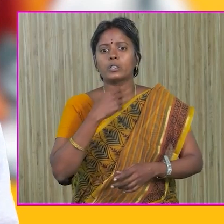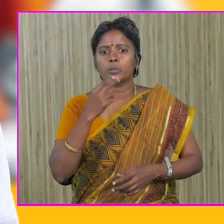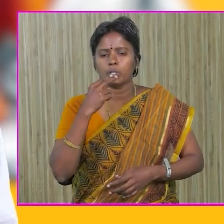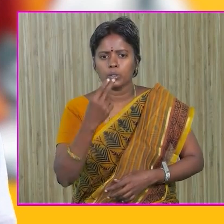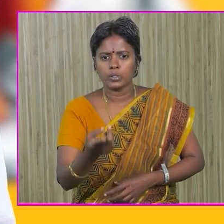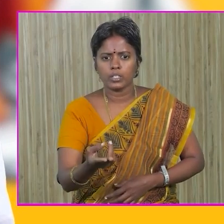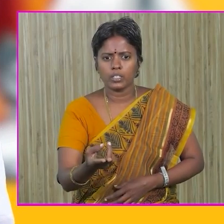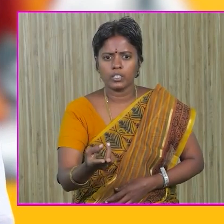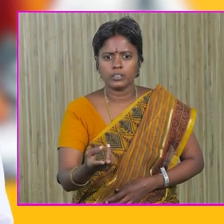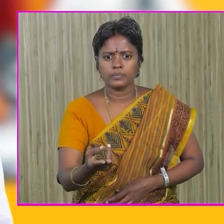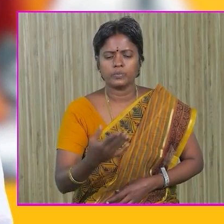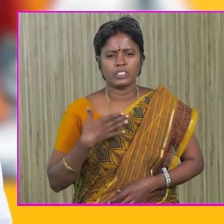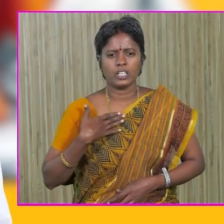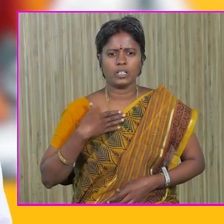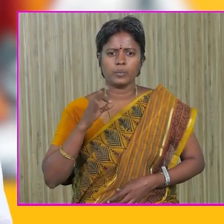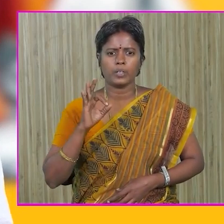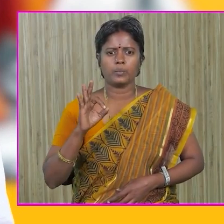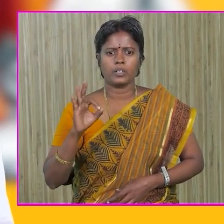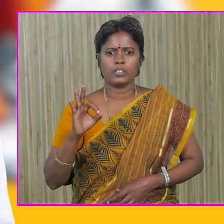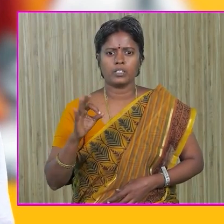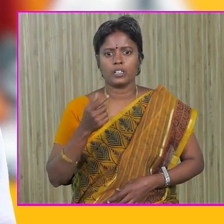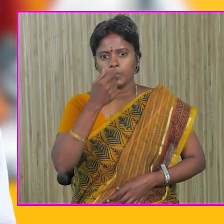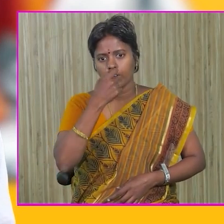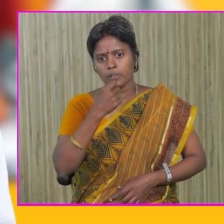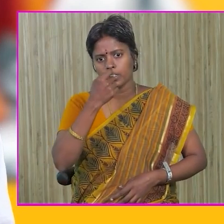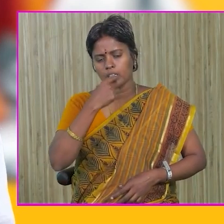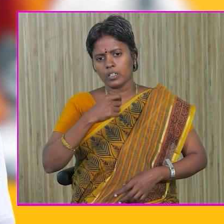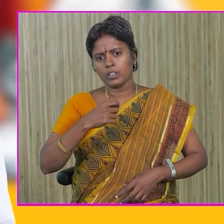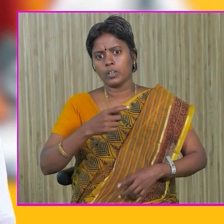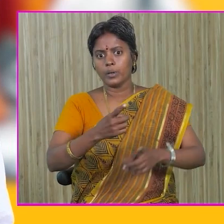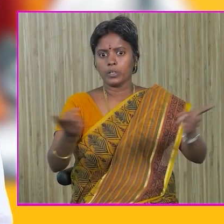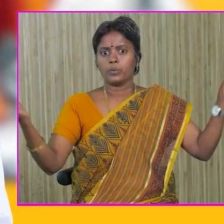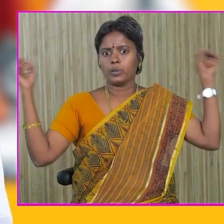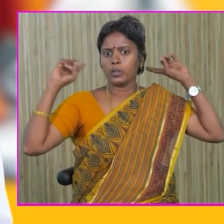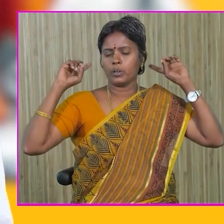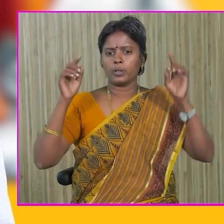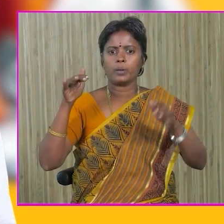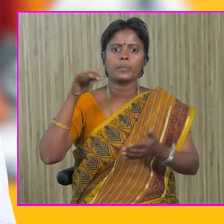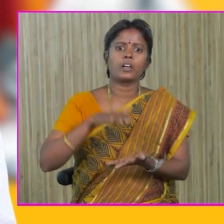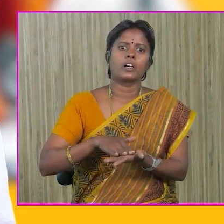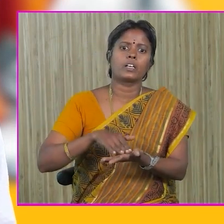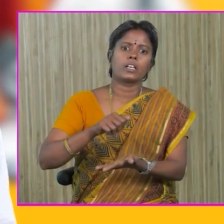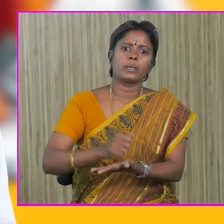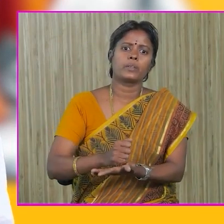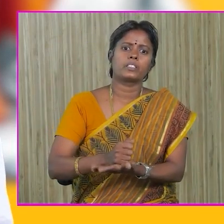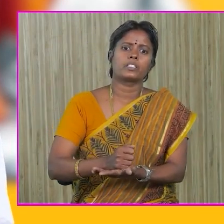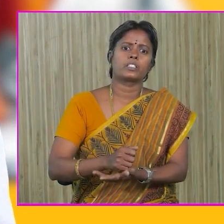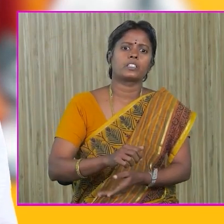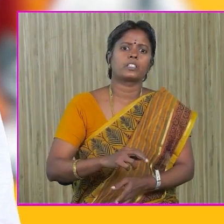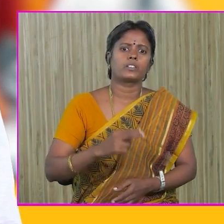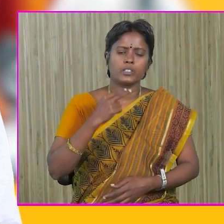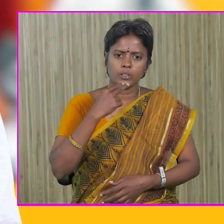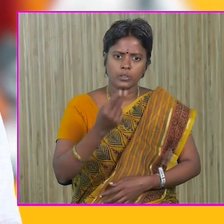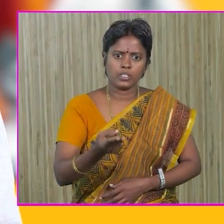பண்பு உடைய மனிதர்கள் வாழ்வதனாலேயே இவ்வுலகம் நிலை பெற்றிருக்கிறது என்று